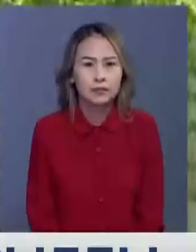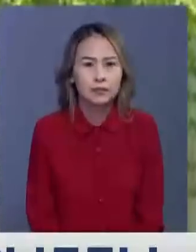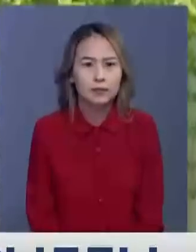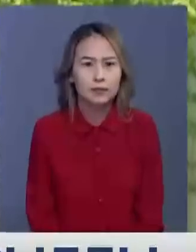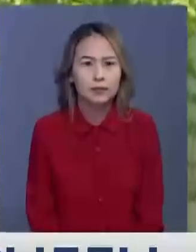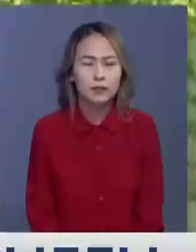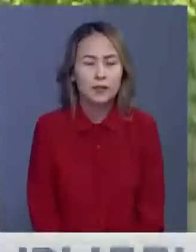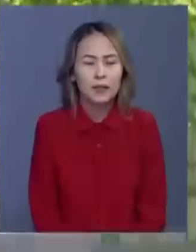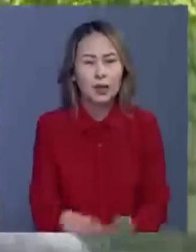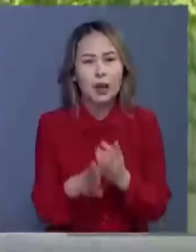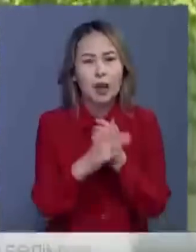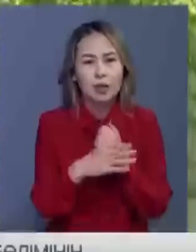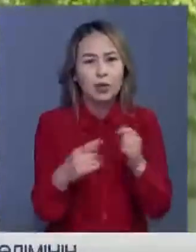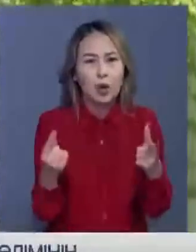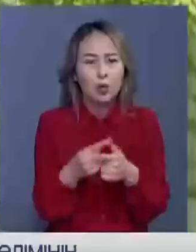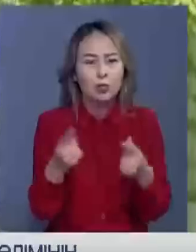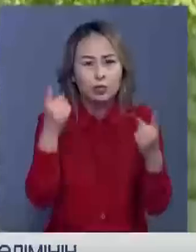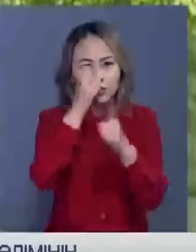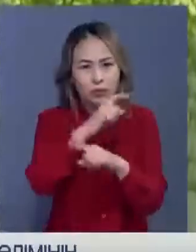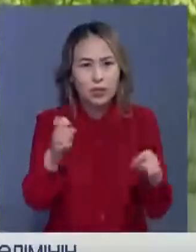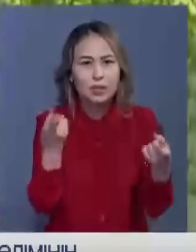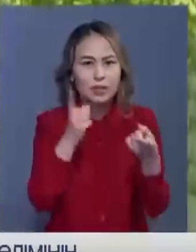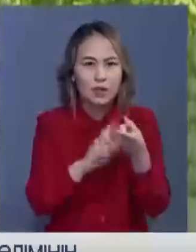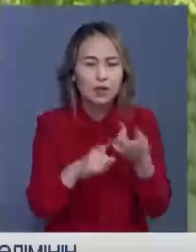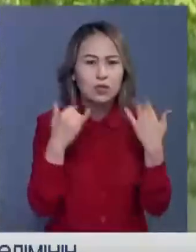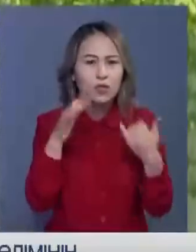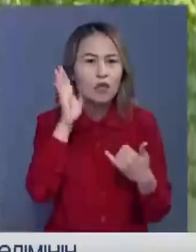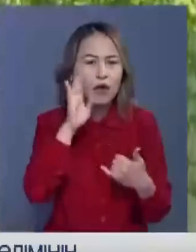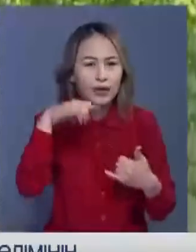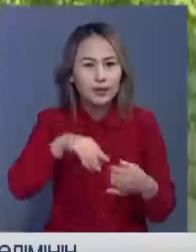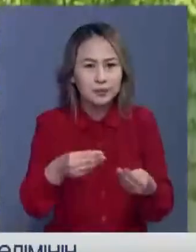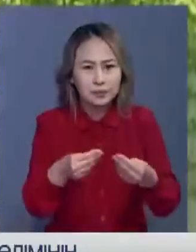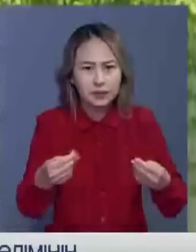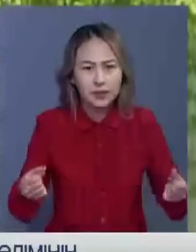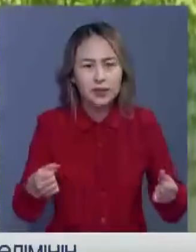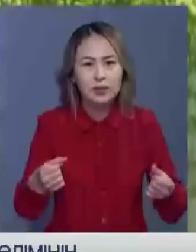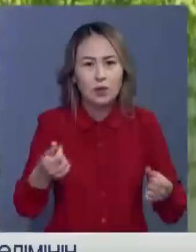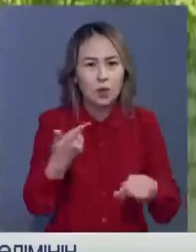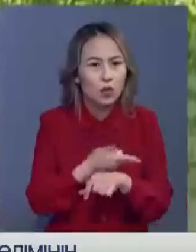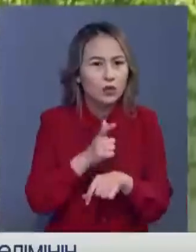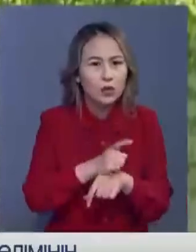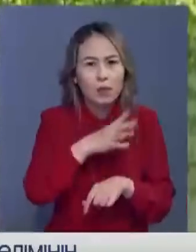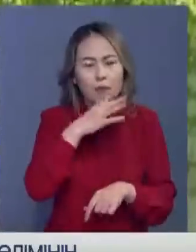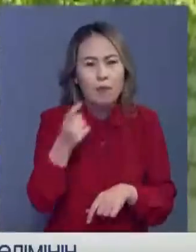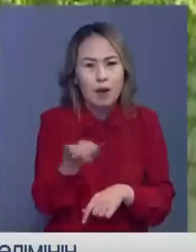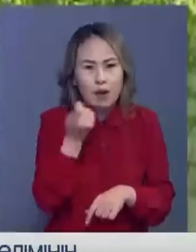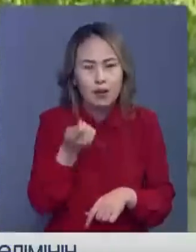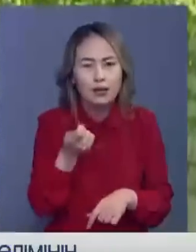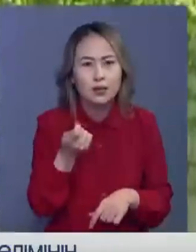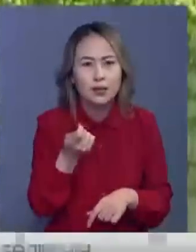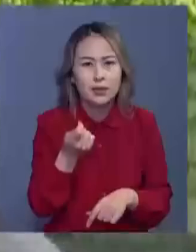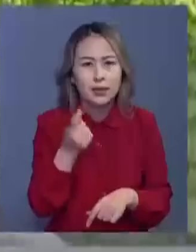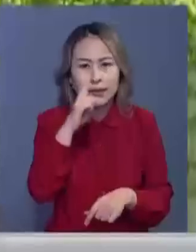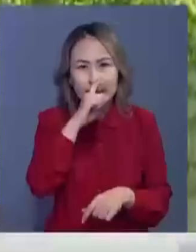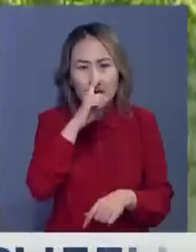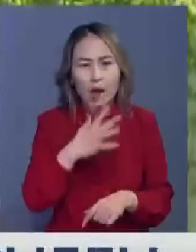Қазгидромет Атырау филиалының берген қорытындысы бойынша судағы еріген оттегінің көлемі өте аз болды. Бұл